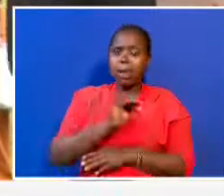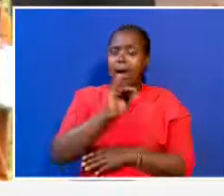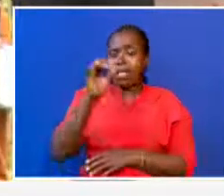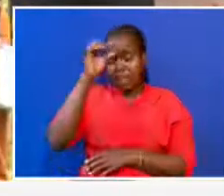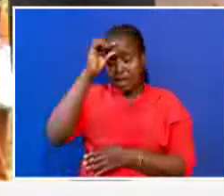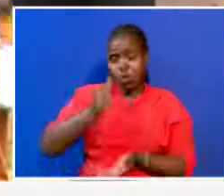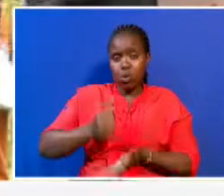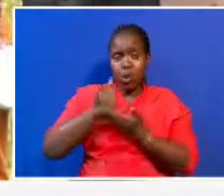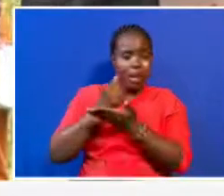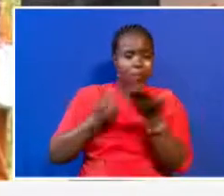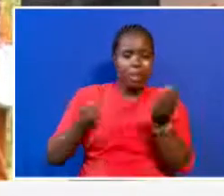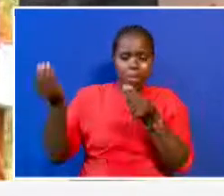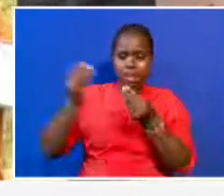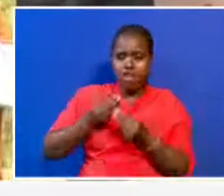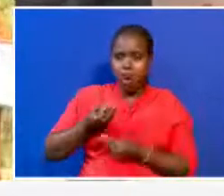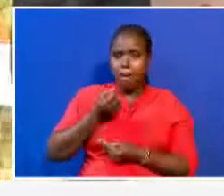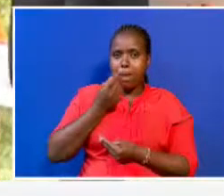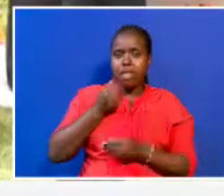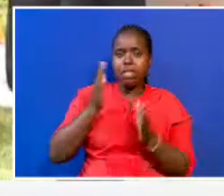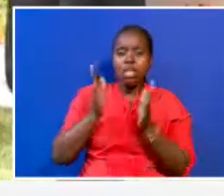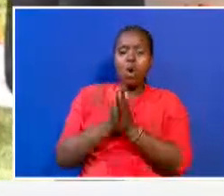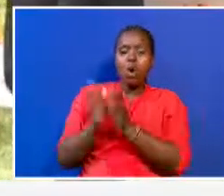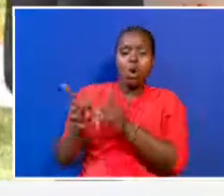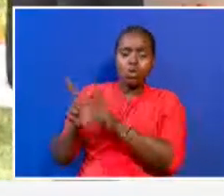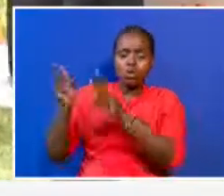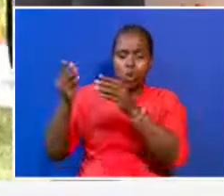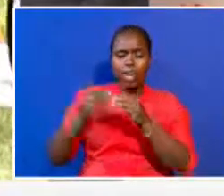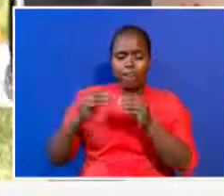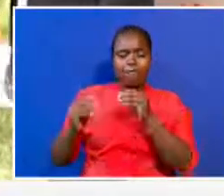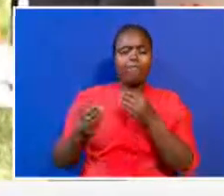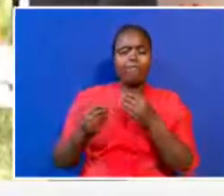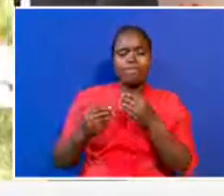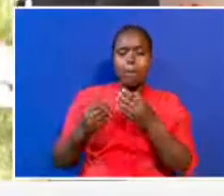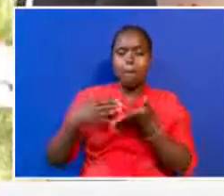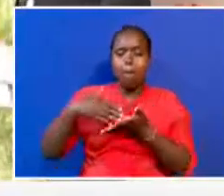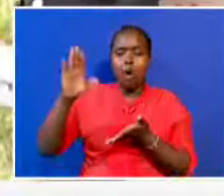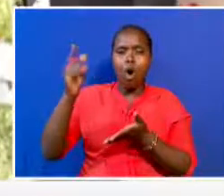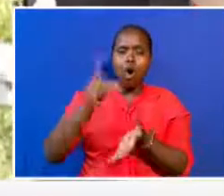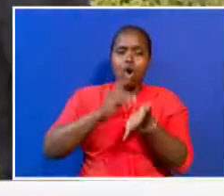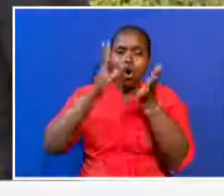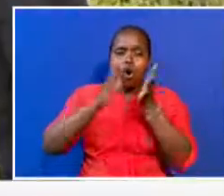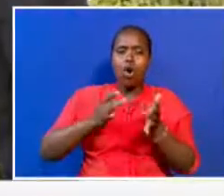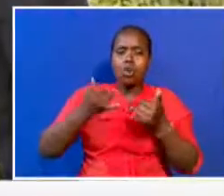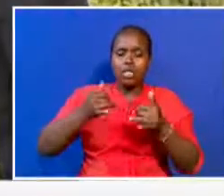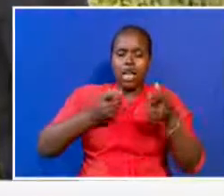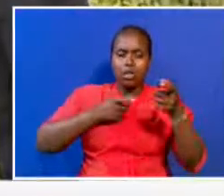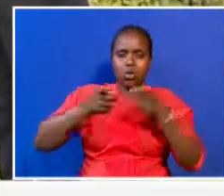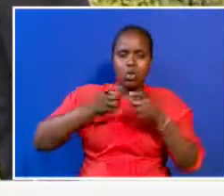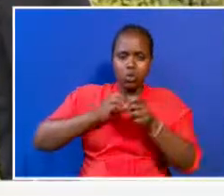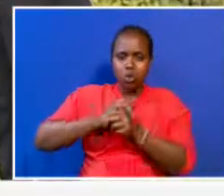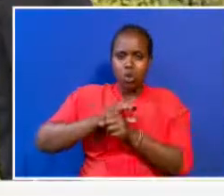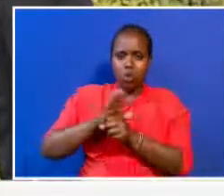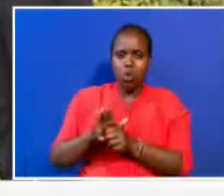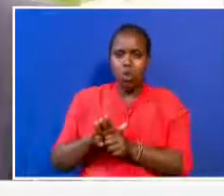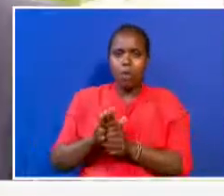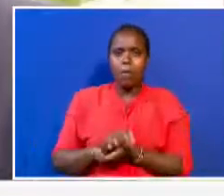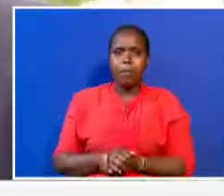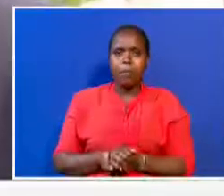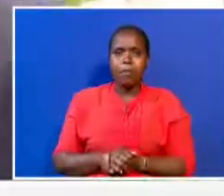kuwapa usaidizi wa madawa pamoja na kuongeza wahudumu wa afya ili waweze kukabiliana na ongezeko la idadi ya